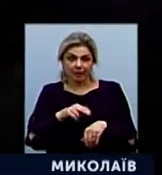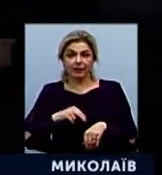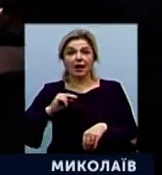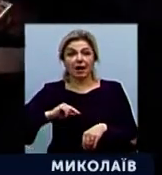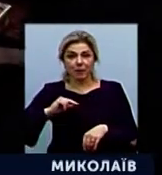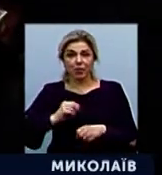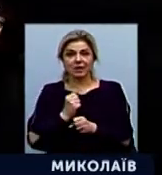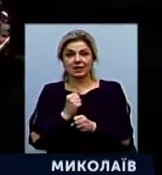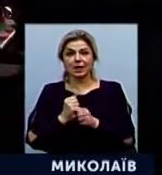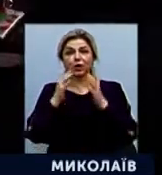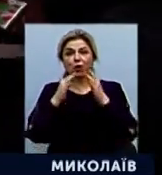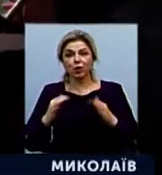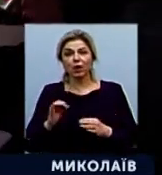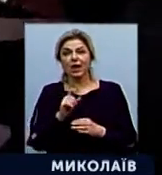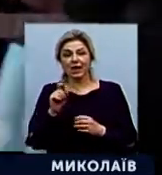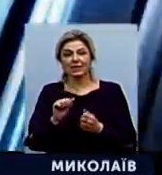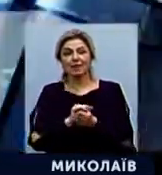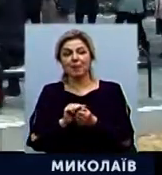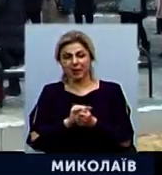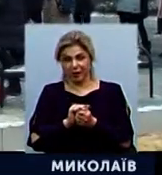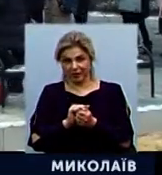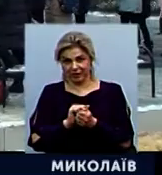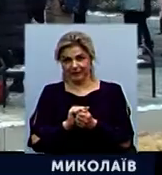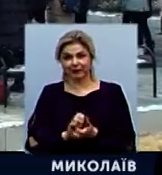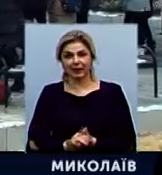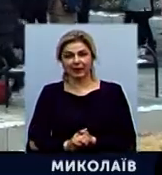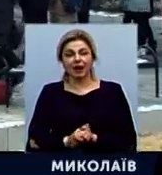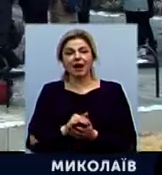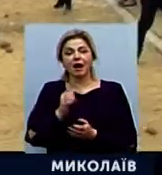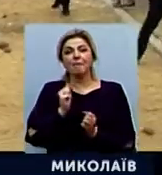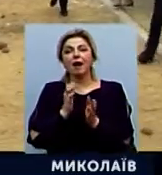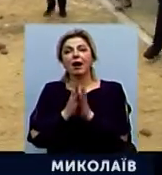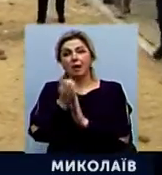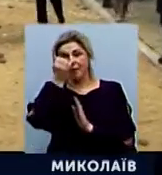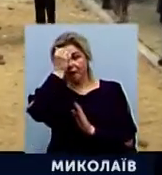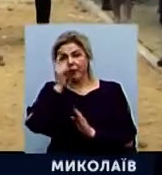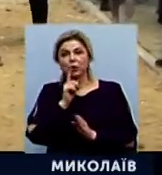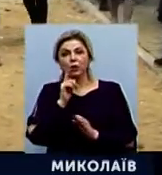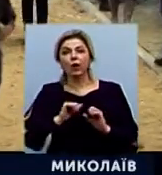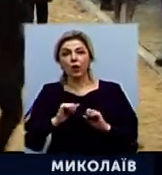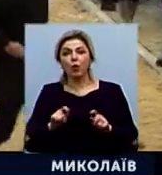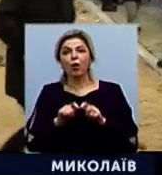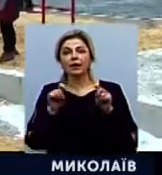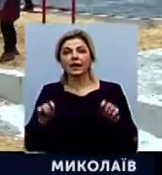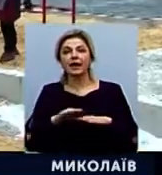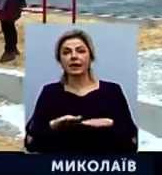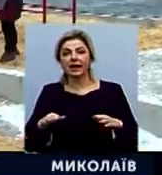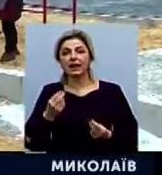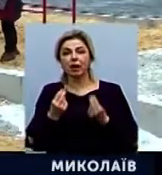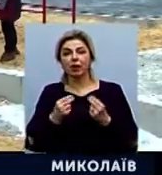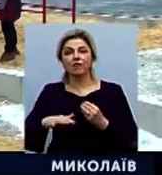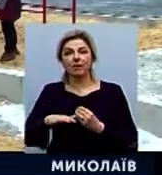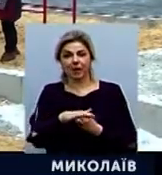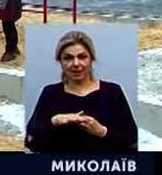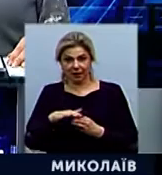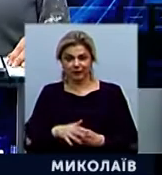зробили ялинку з паперових долоньок. У парку пам'ятки юних героїв відкрили дитячий ігровий майданчик «Коти